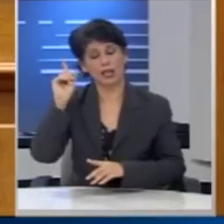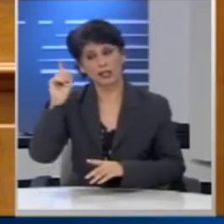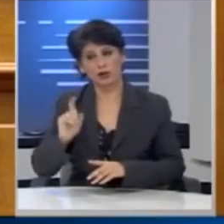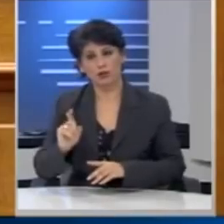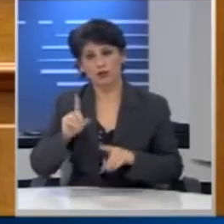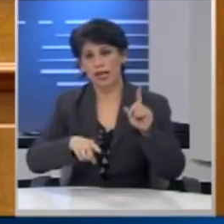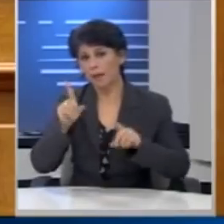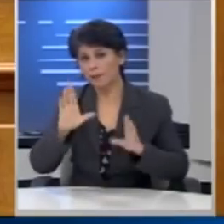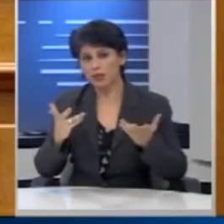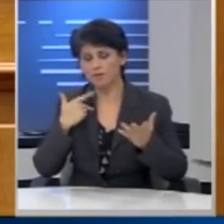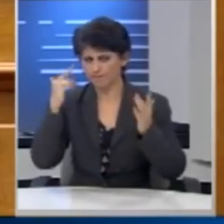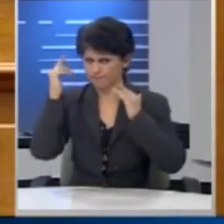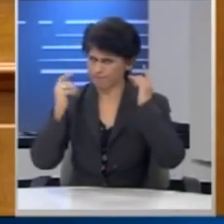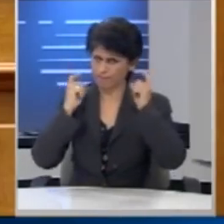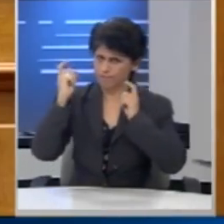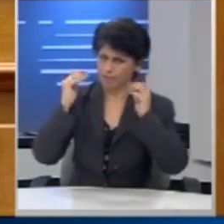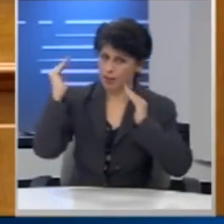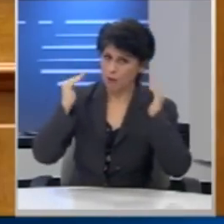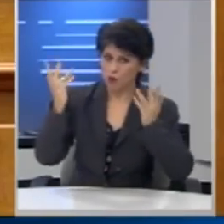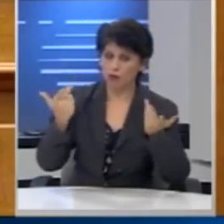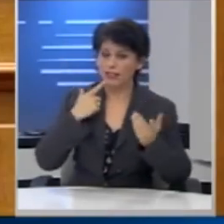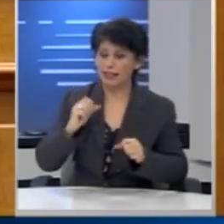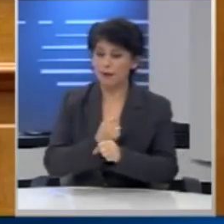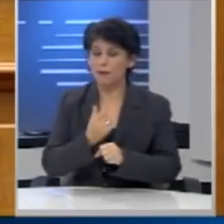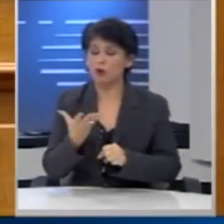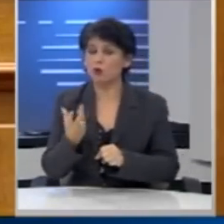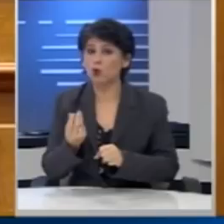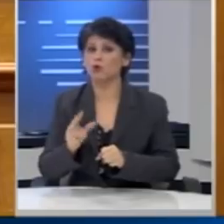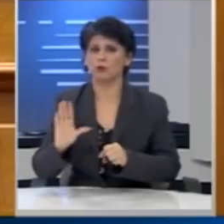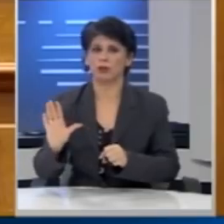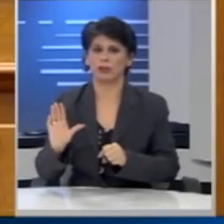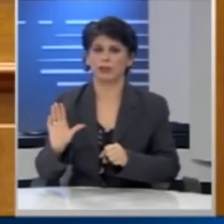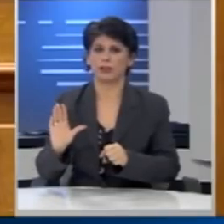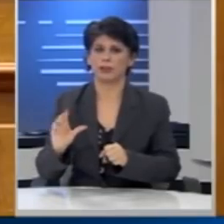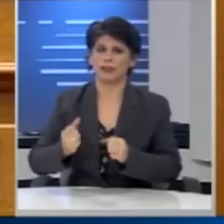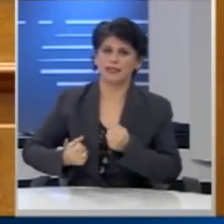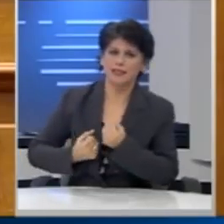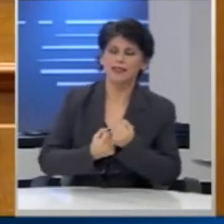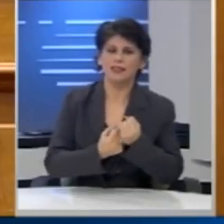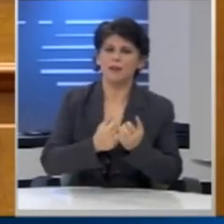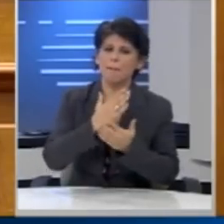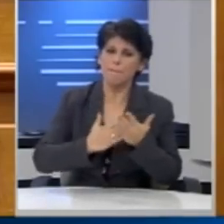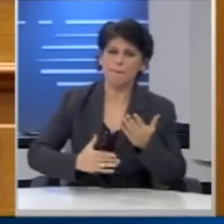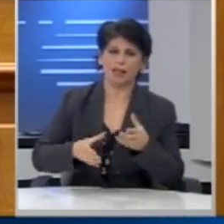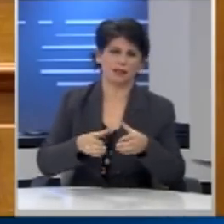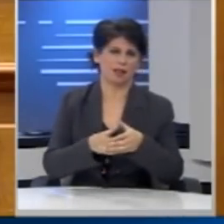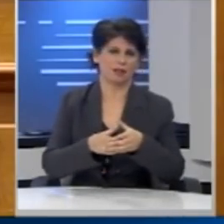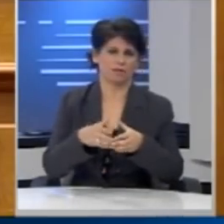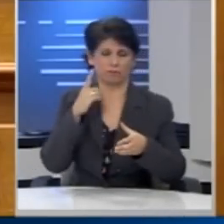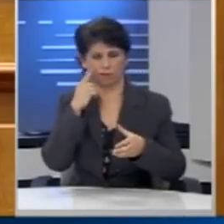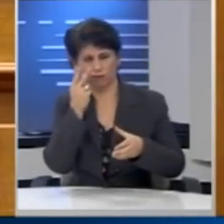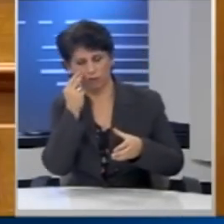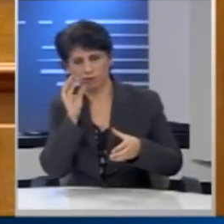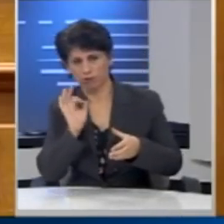ίσως κάποιοι να απορούν γιατί επιμένω τόσο πολύ στη στήριξη της μεσαίας τάξης.